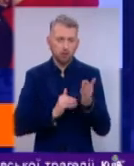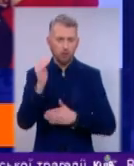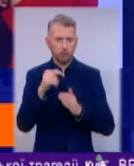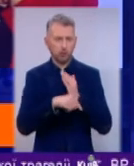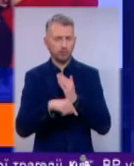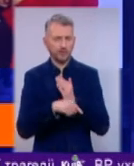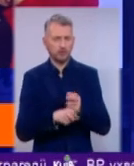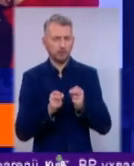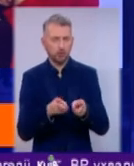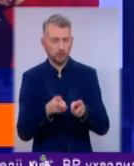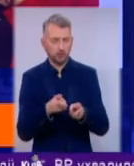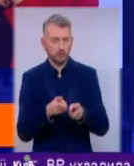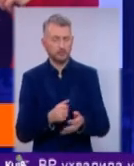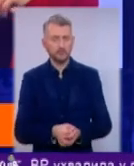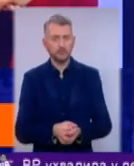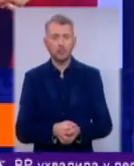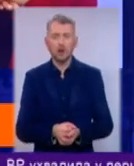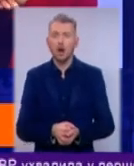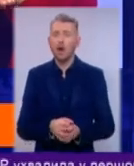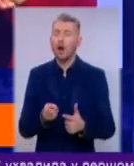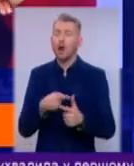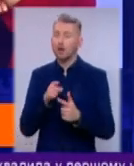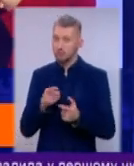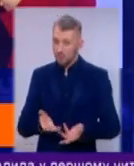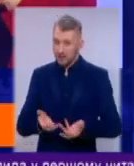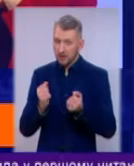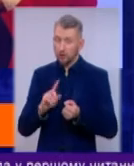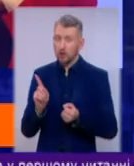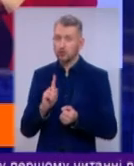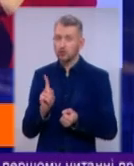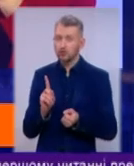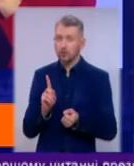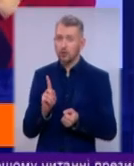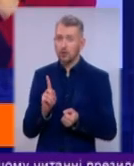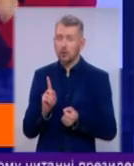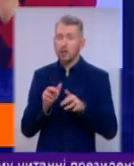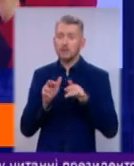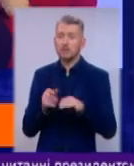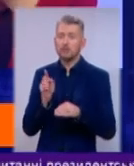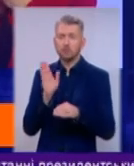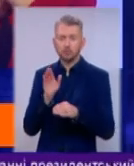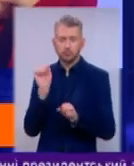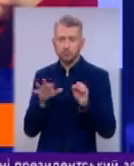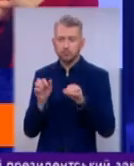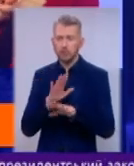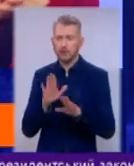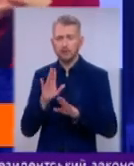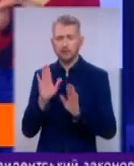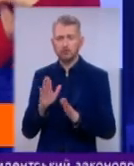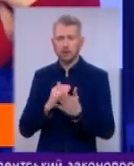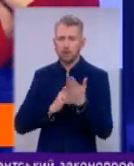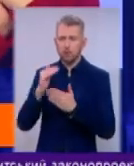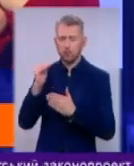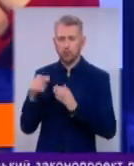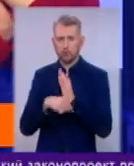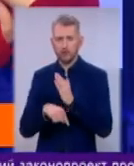топ-антикорупційними злочинами. Це так. А чи підтримуєте ви, що справи туди будуть йти не лише топ-корупціонерів,